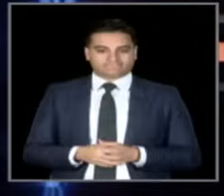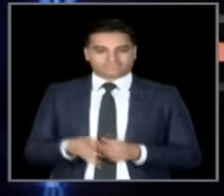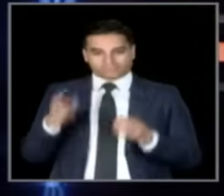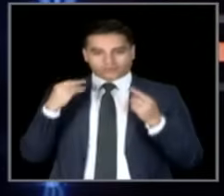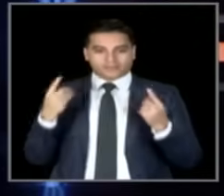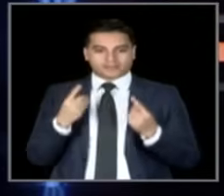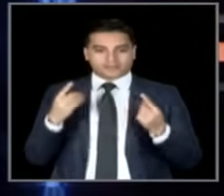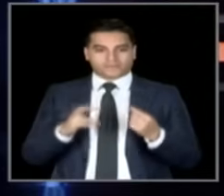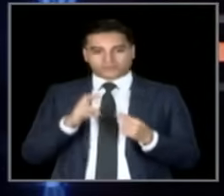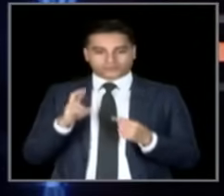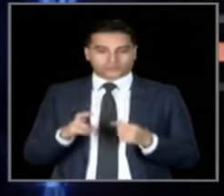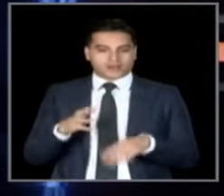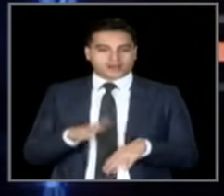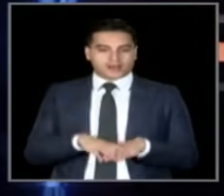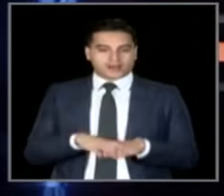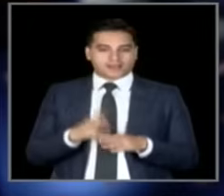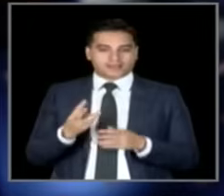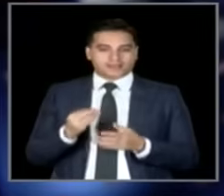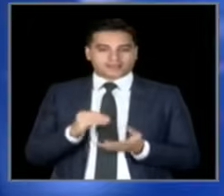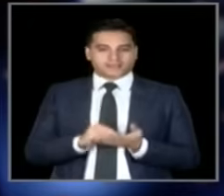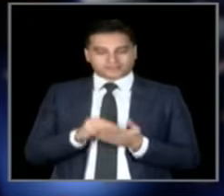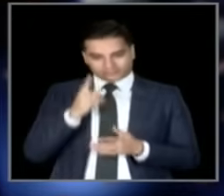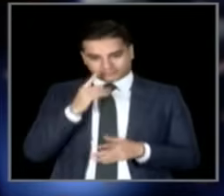معلومات عامة وسؤال طبعاً بـ30 نقطة.